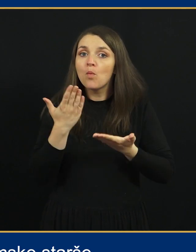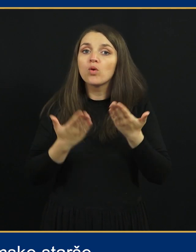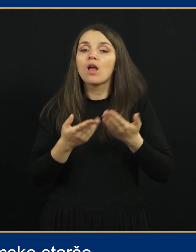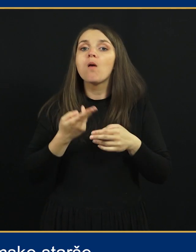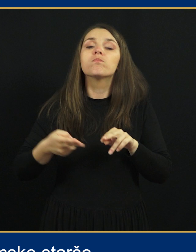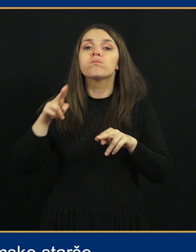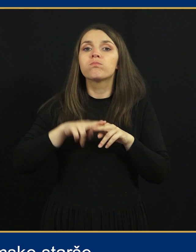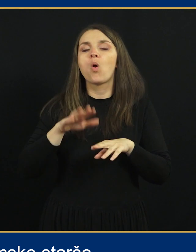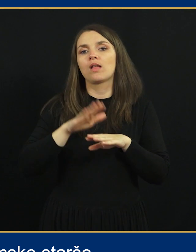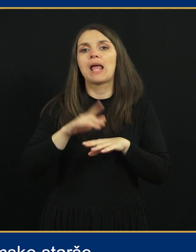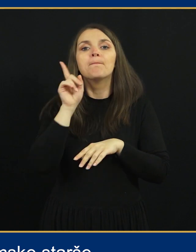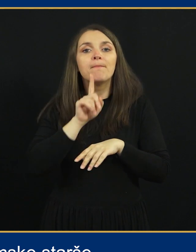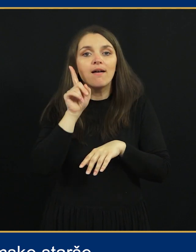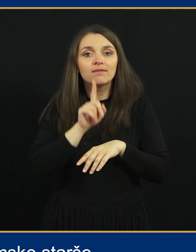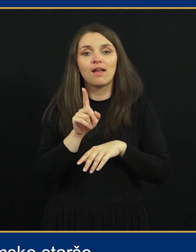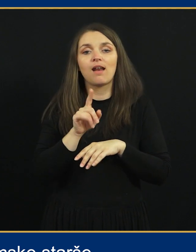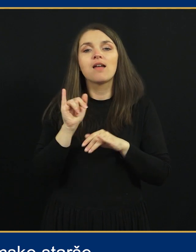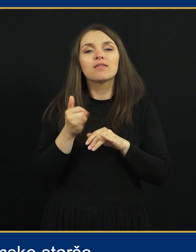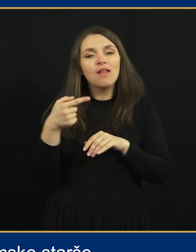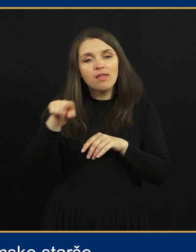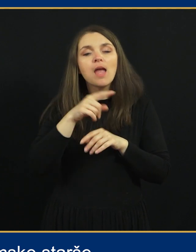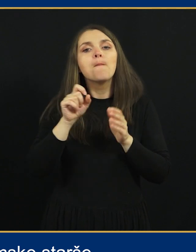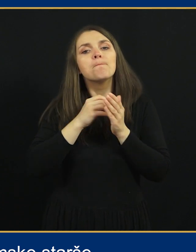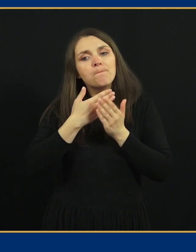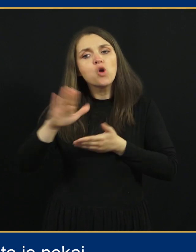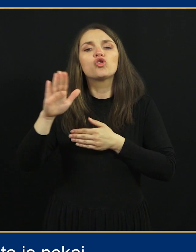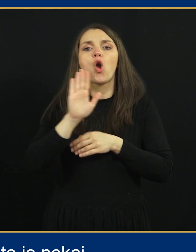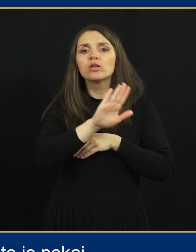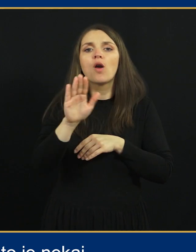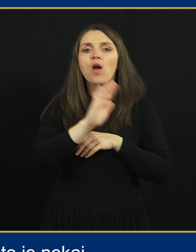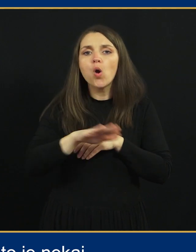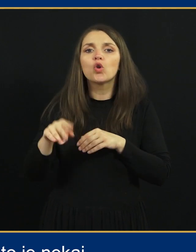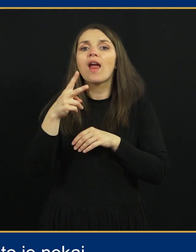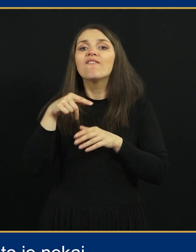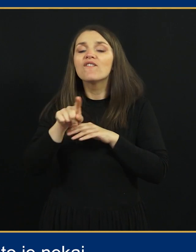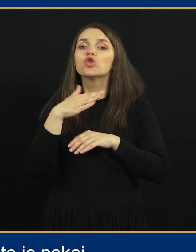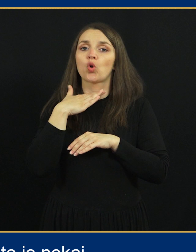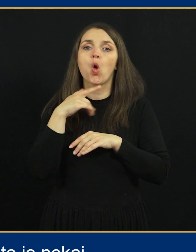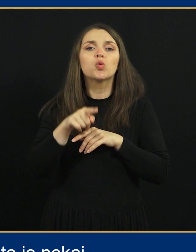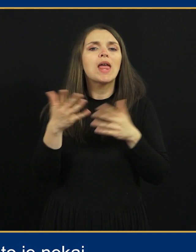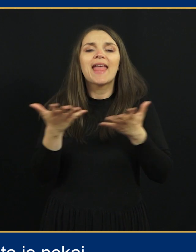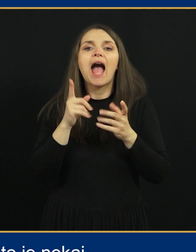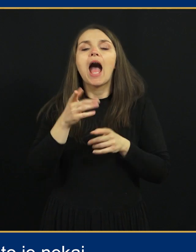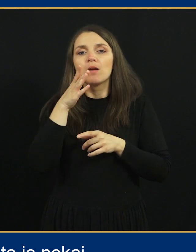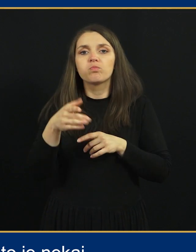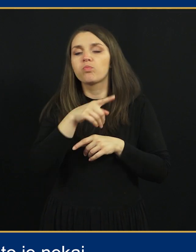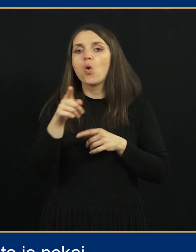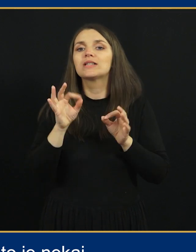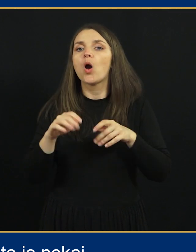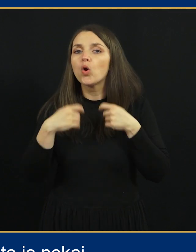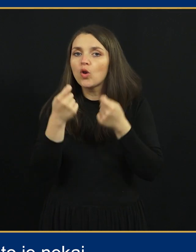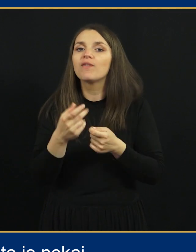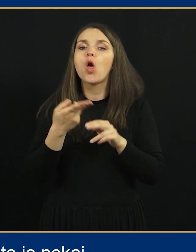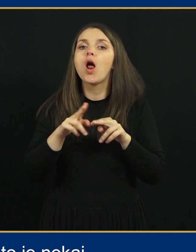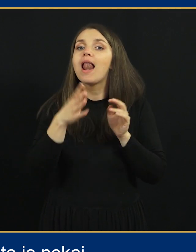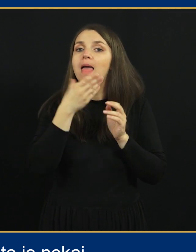starše, morda bolj na matere, da naj pošiljajo svoje otroke v šole, to je nekaj, kar jim